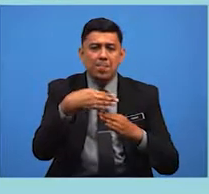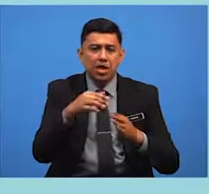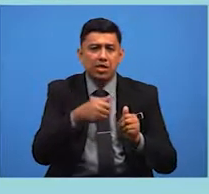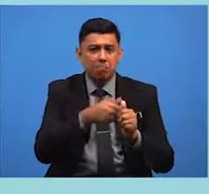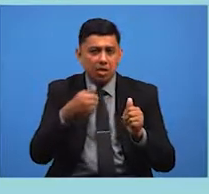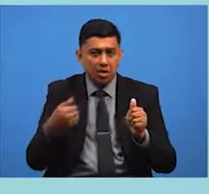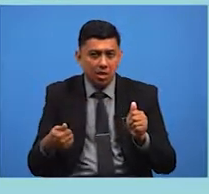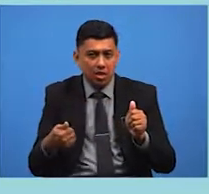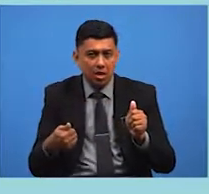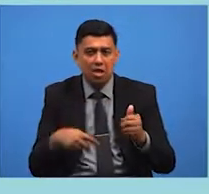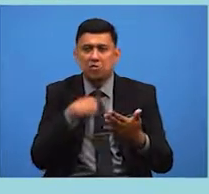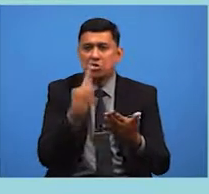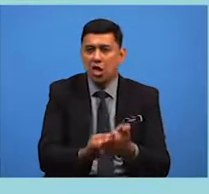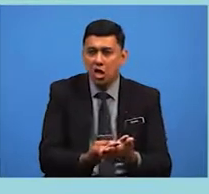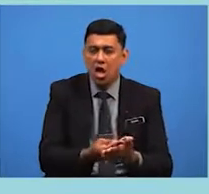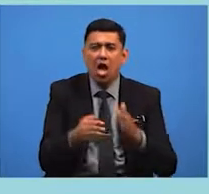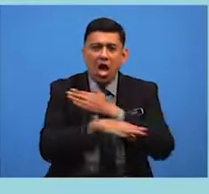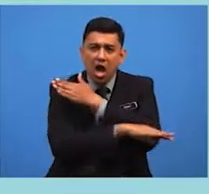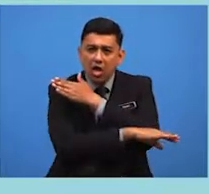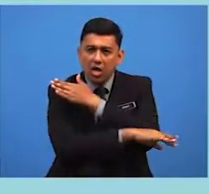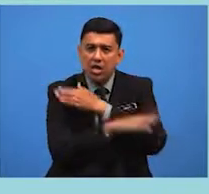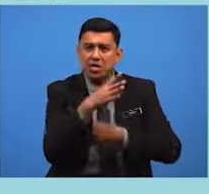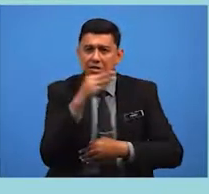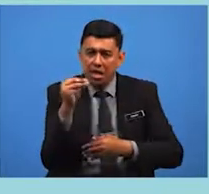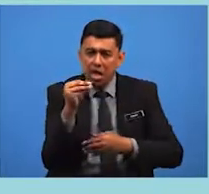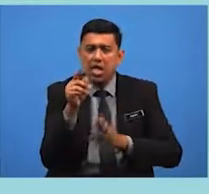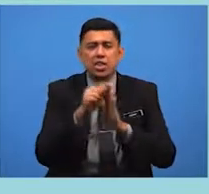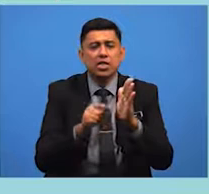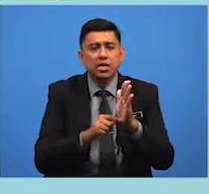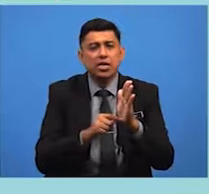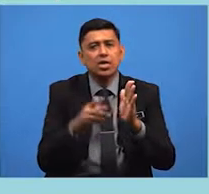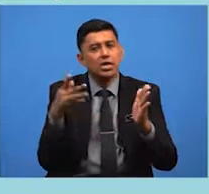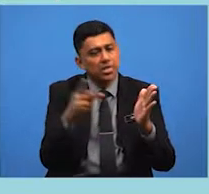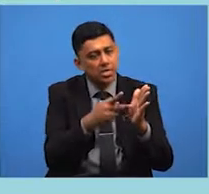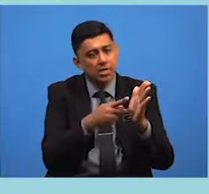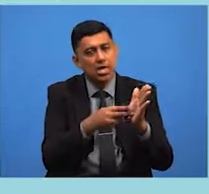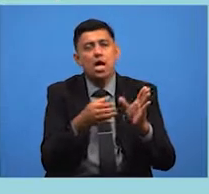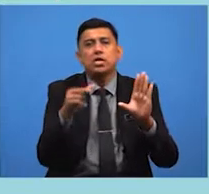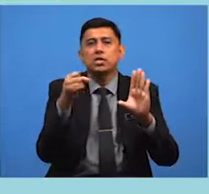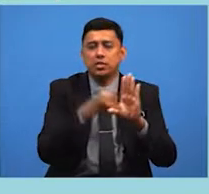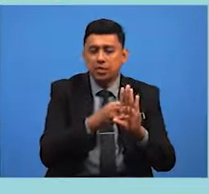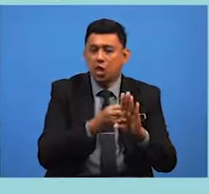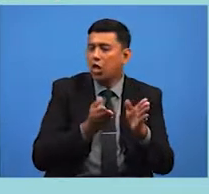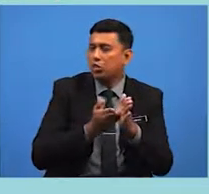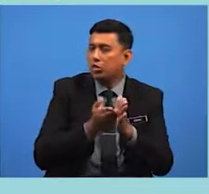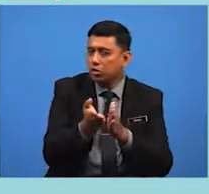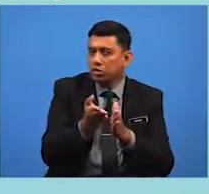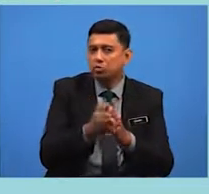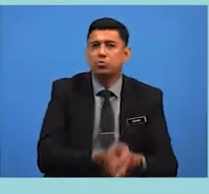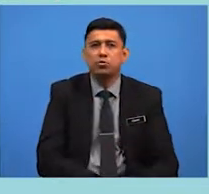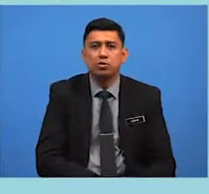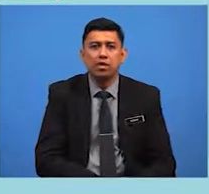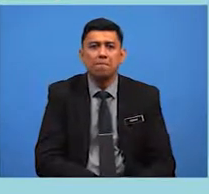tersadung akar dan terkena jerat. Sang Kijang tetap meneruskan